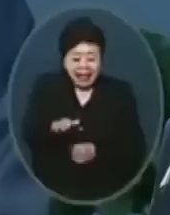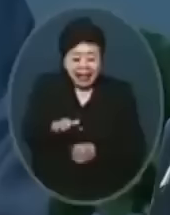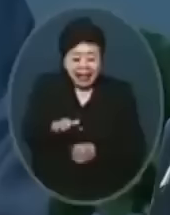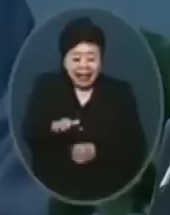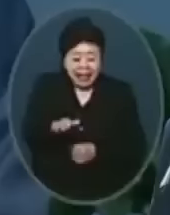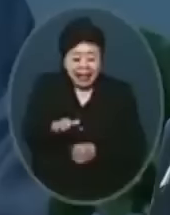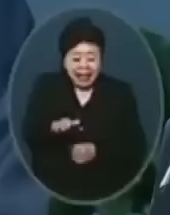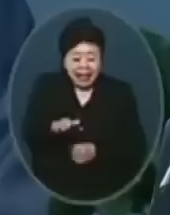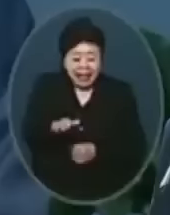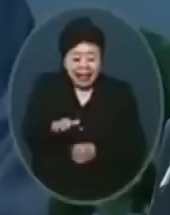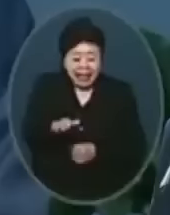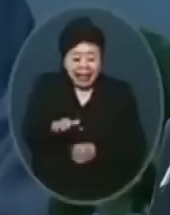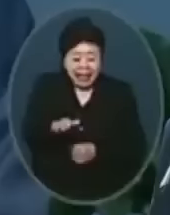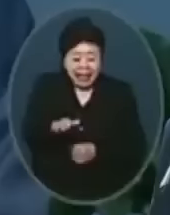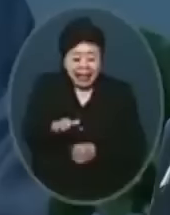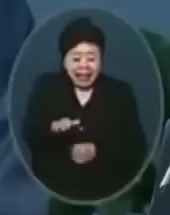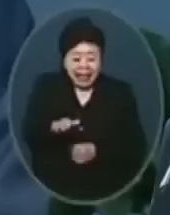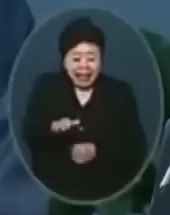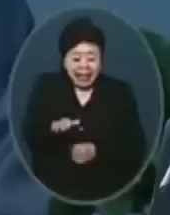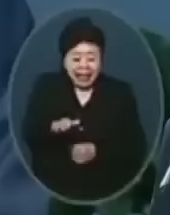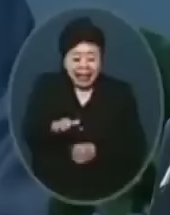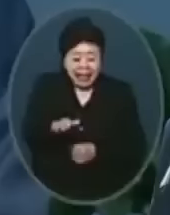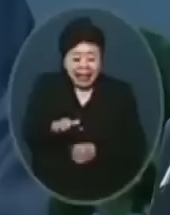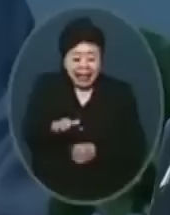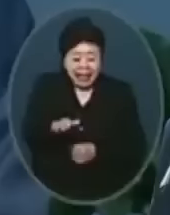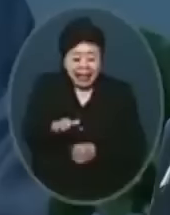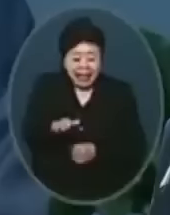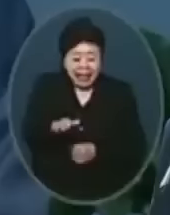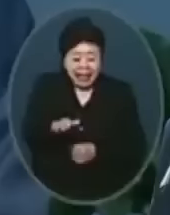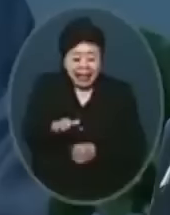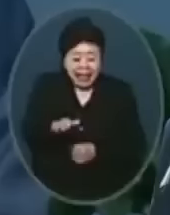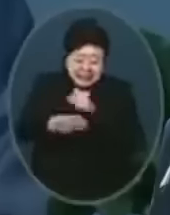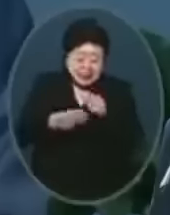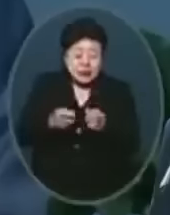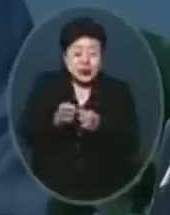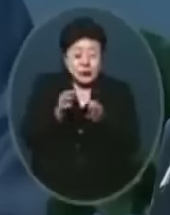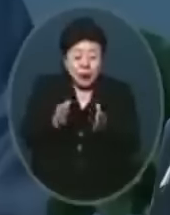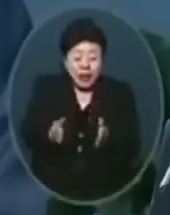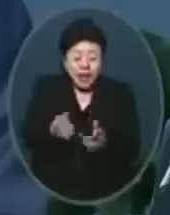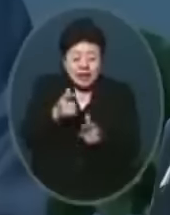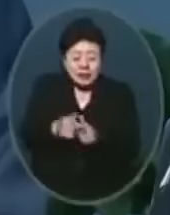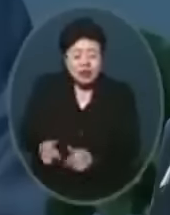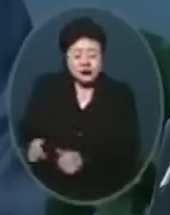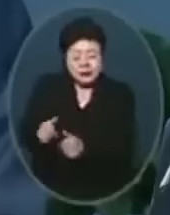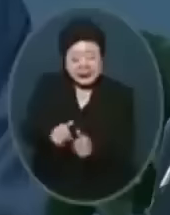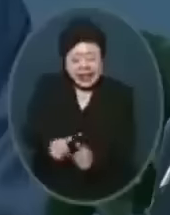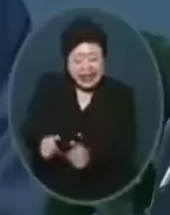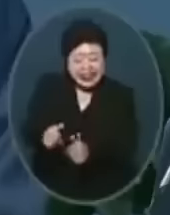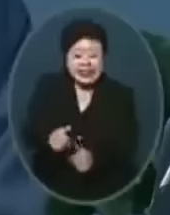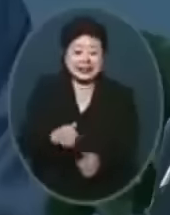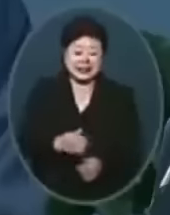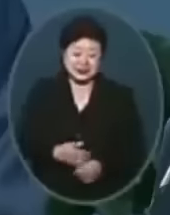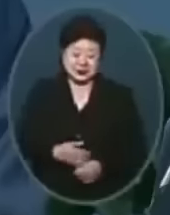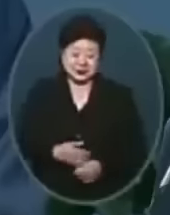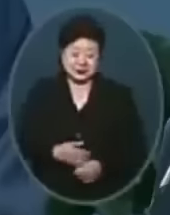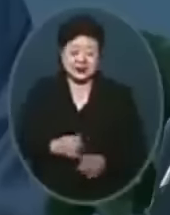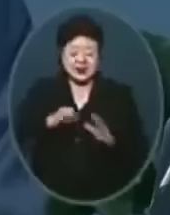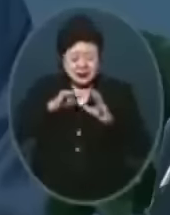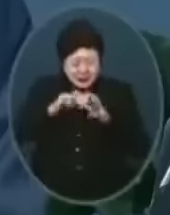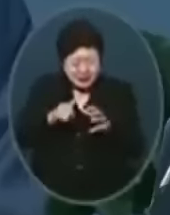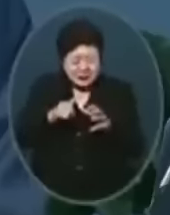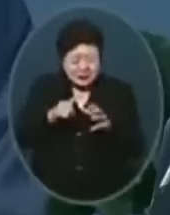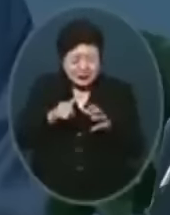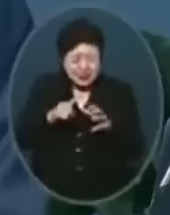예수님의 일두 제자처럼 3년 동안 예수님 따라다녔지만 이